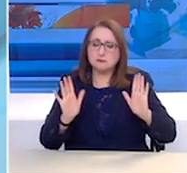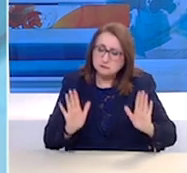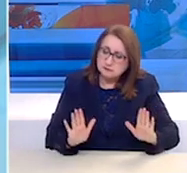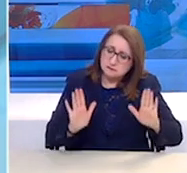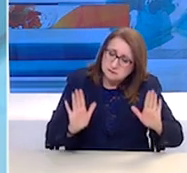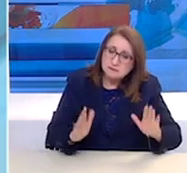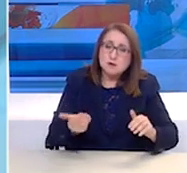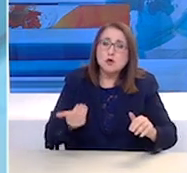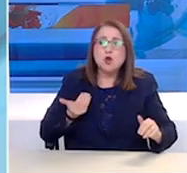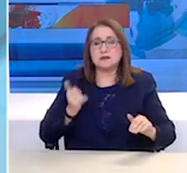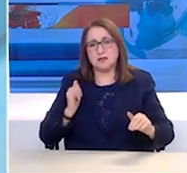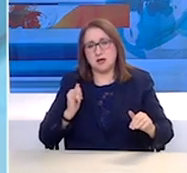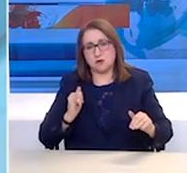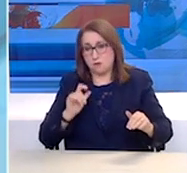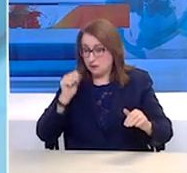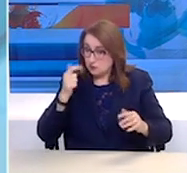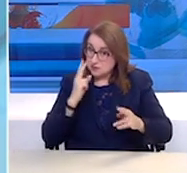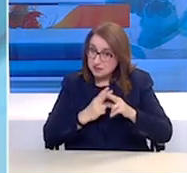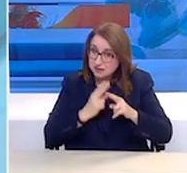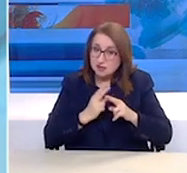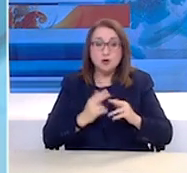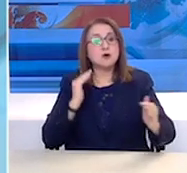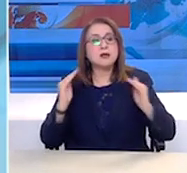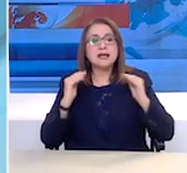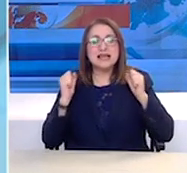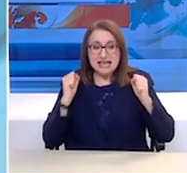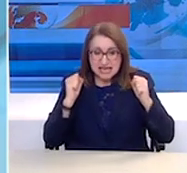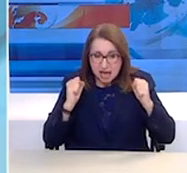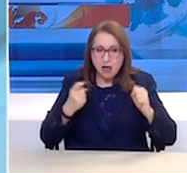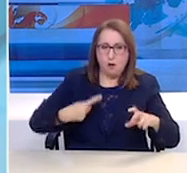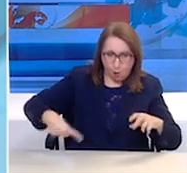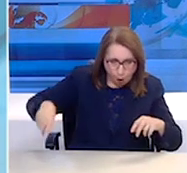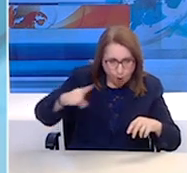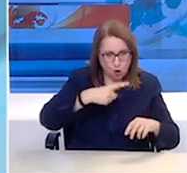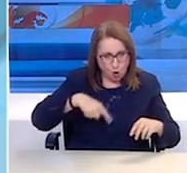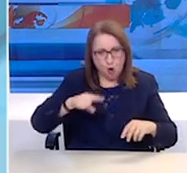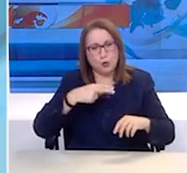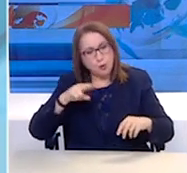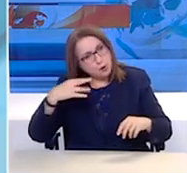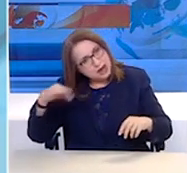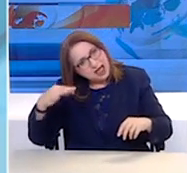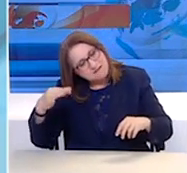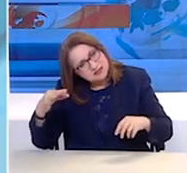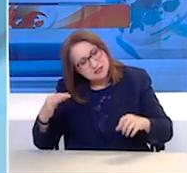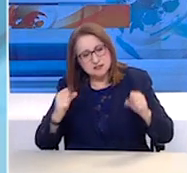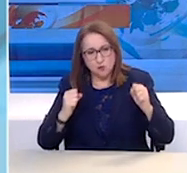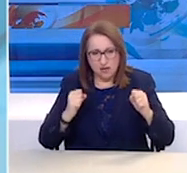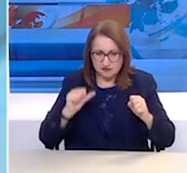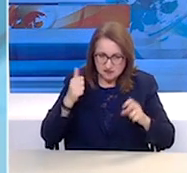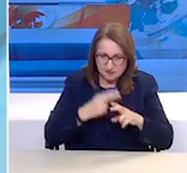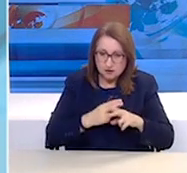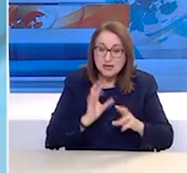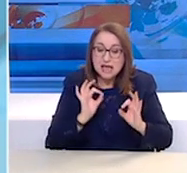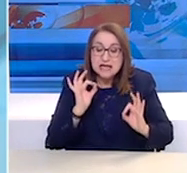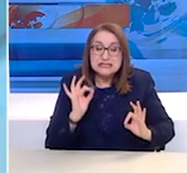της δημόσιας υγείας, στην προστασία όλων μας και ιδιαίτερα των ευπαθών ομάδων. Πρέπει να είναι ελεγχόμενη αυτή η μετάβαση, να μην